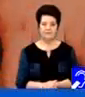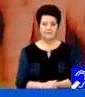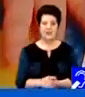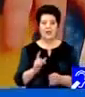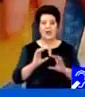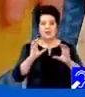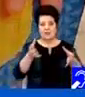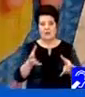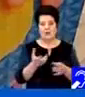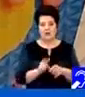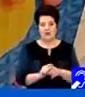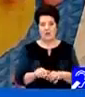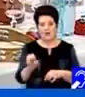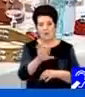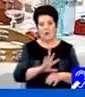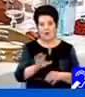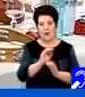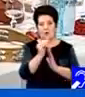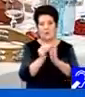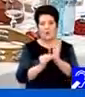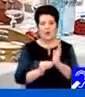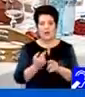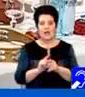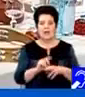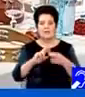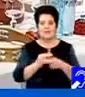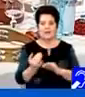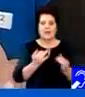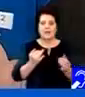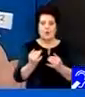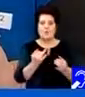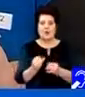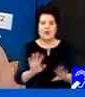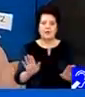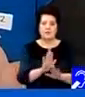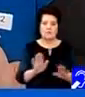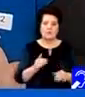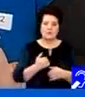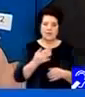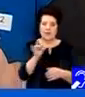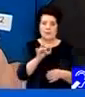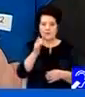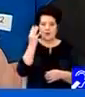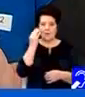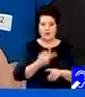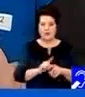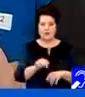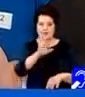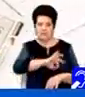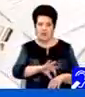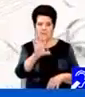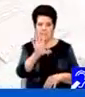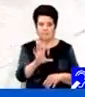Uniunea Europeană investește într-un program inedit care aduce tehnica de comunicare prin muzică în Republica Moldova. Cine sunt beneficiarii